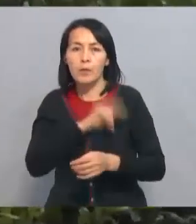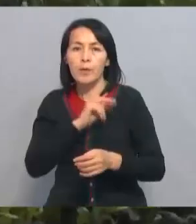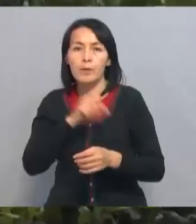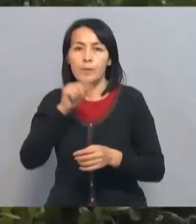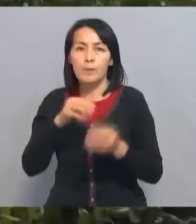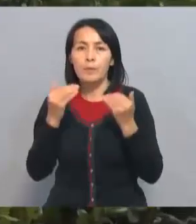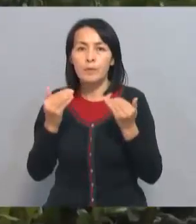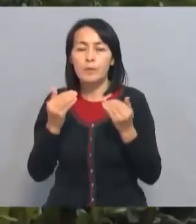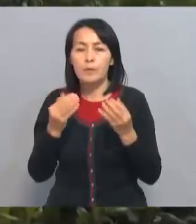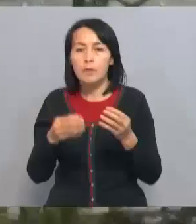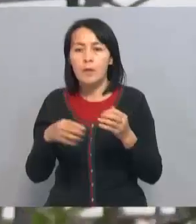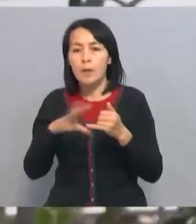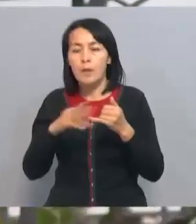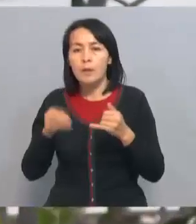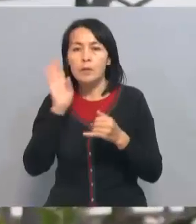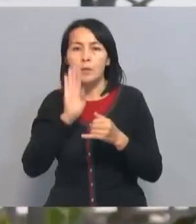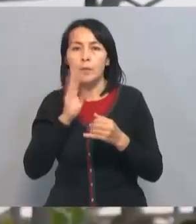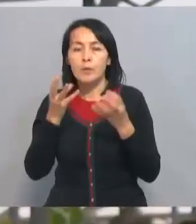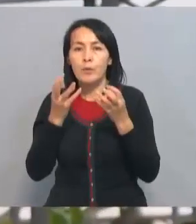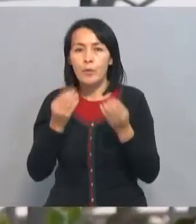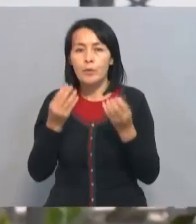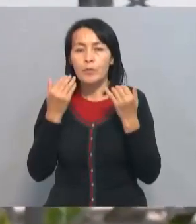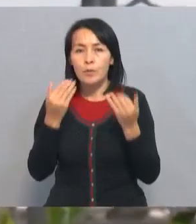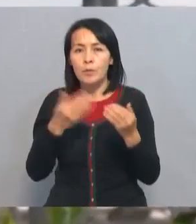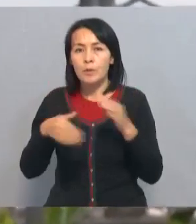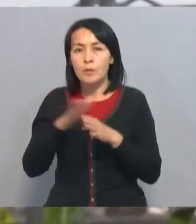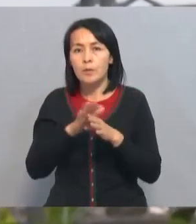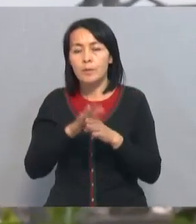работу по изучению запасов подземных вод, а также изучить баланс всех водных ресурсов.